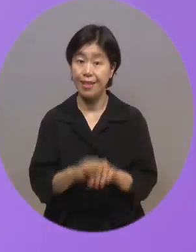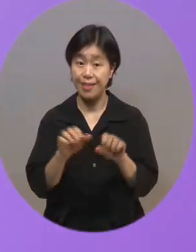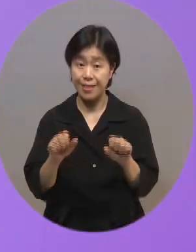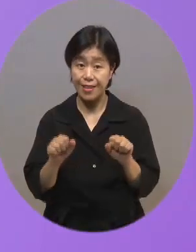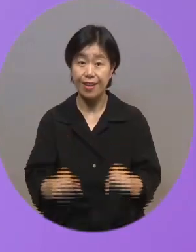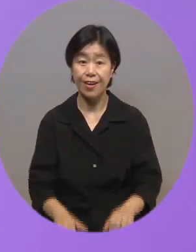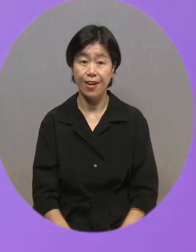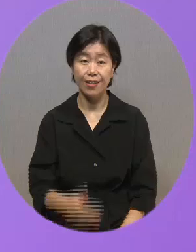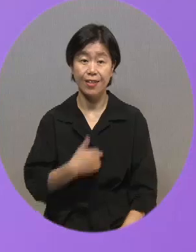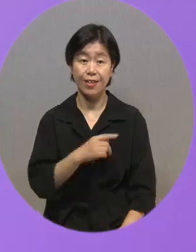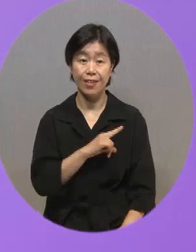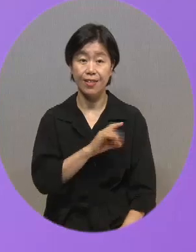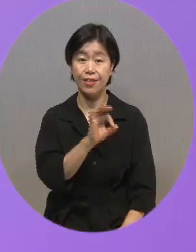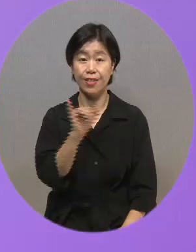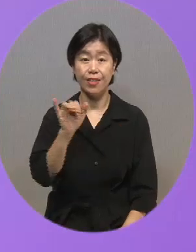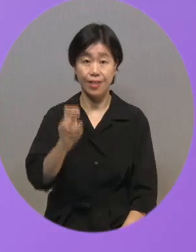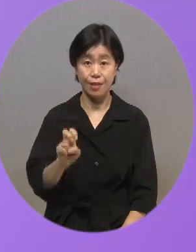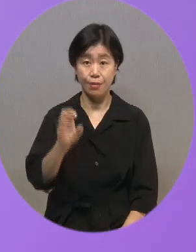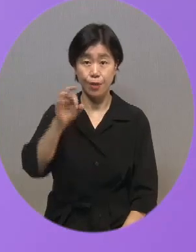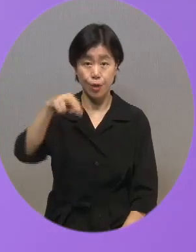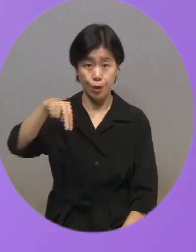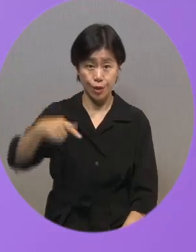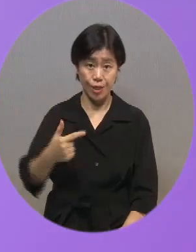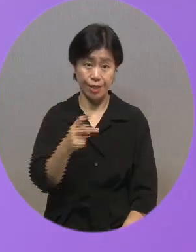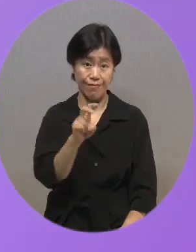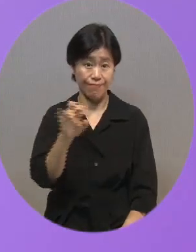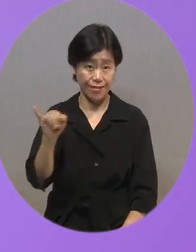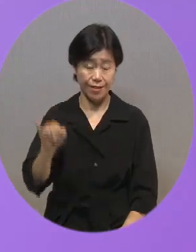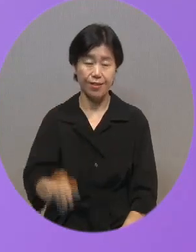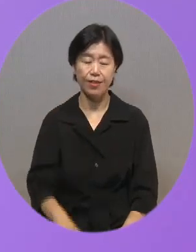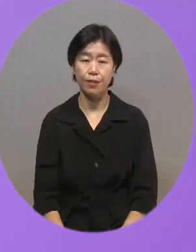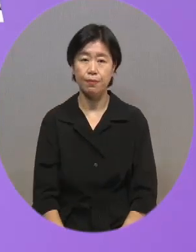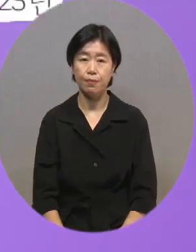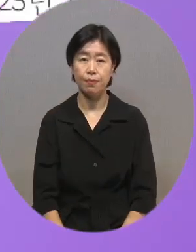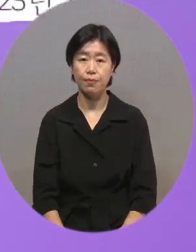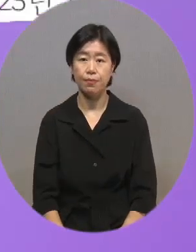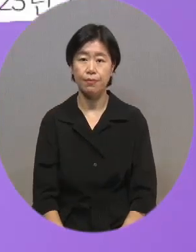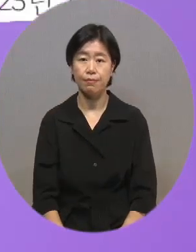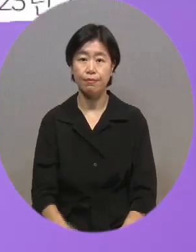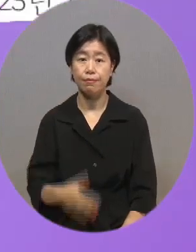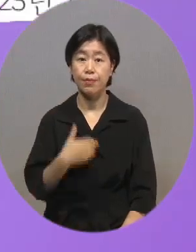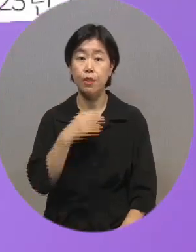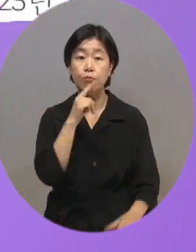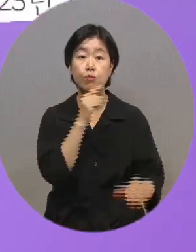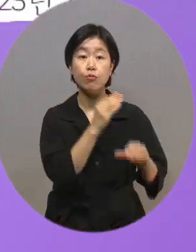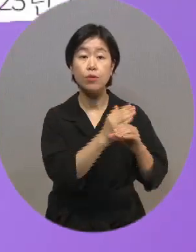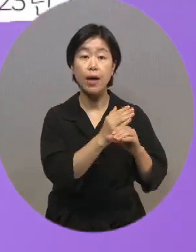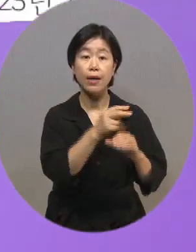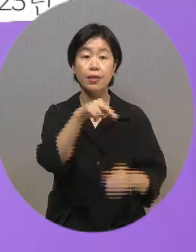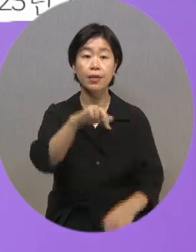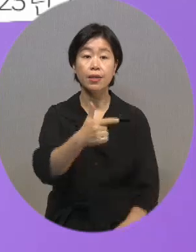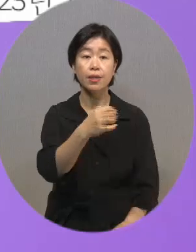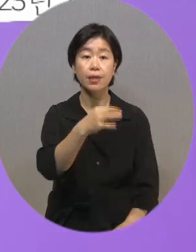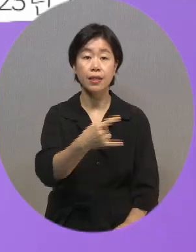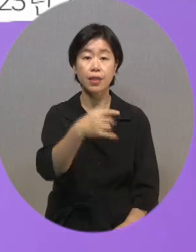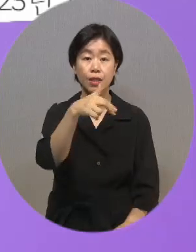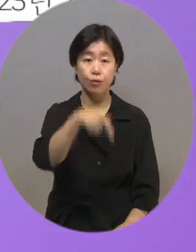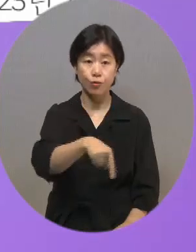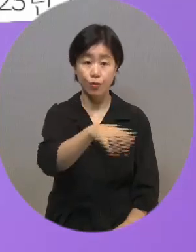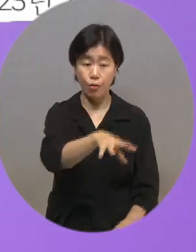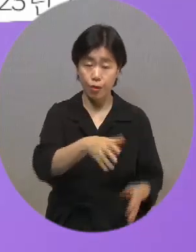안녕하세요. 저는 임윤미라고 합니다. 북한 신의주에서